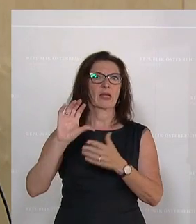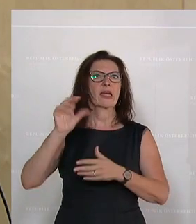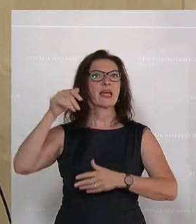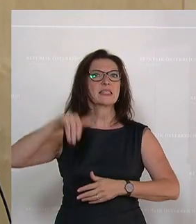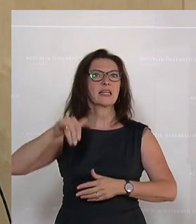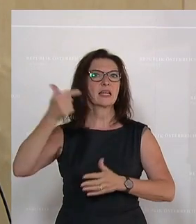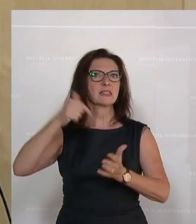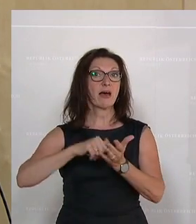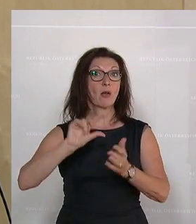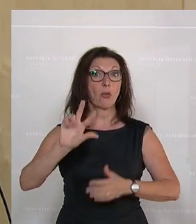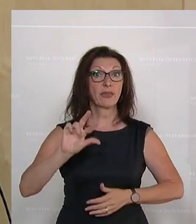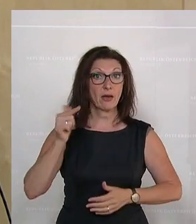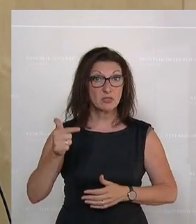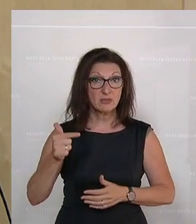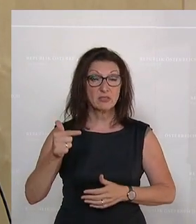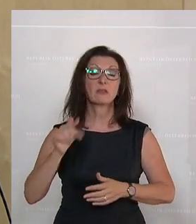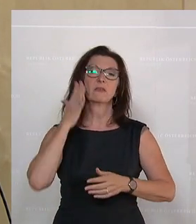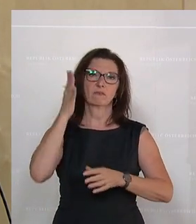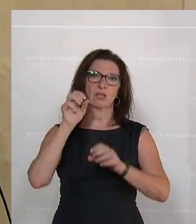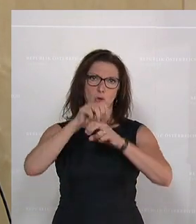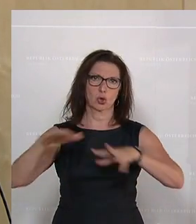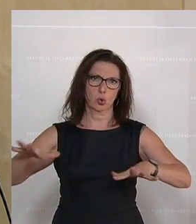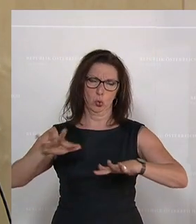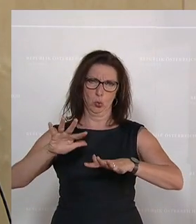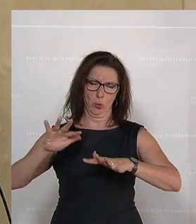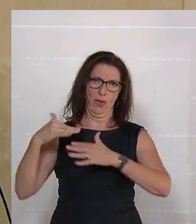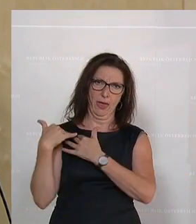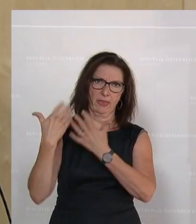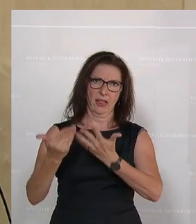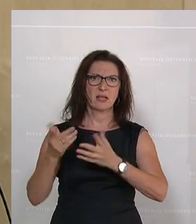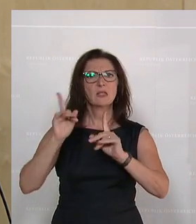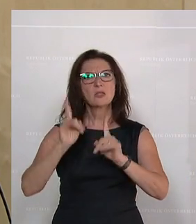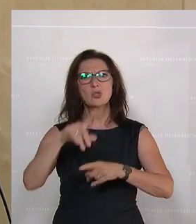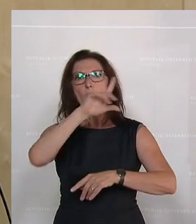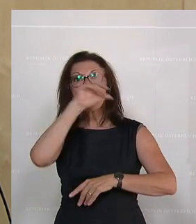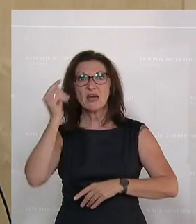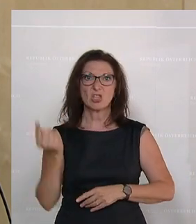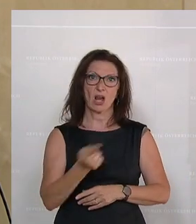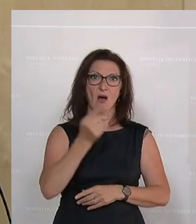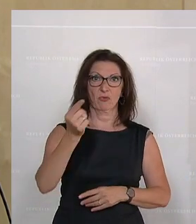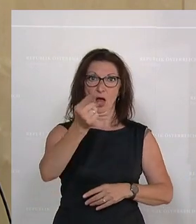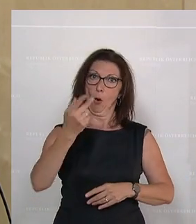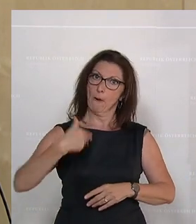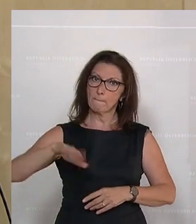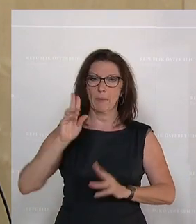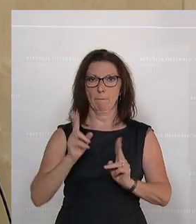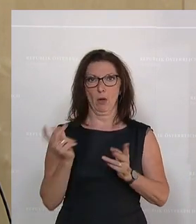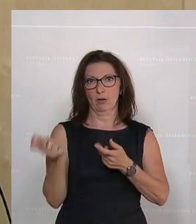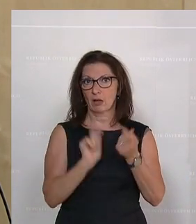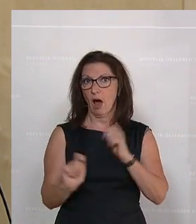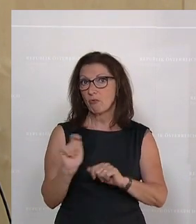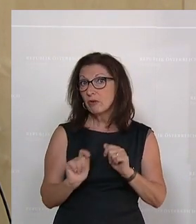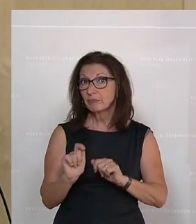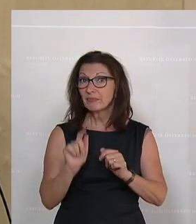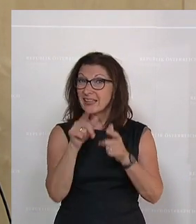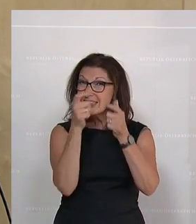23 die strukturellen entlastungen damit die kaufkraft der menschen auch dauerhaft gestärkt wird und damit diese